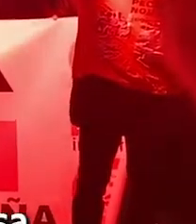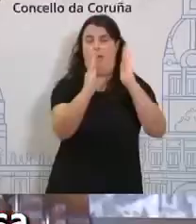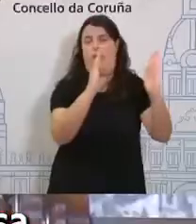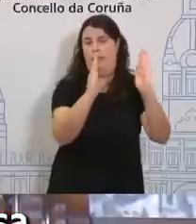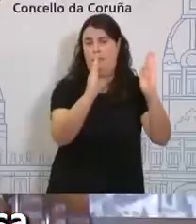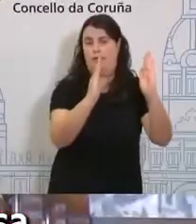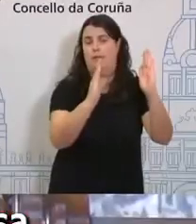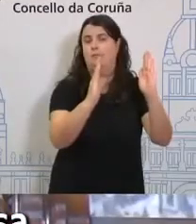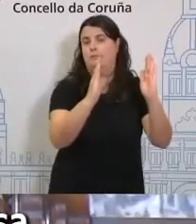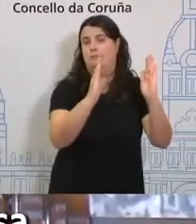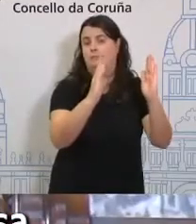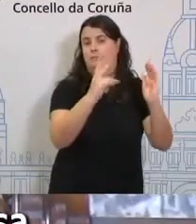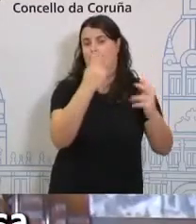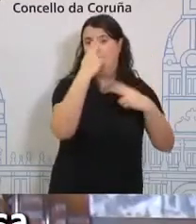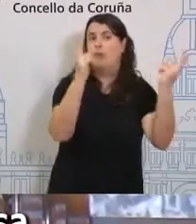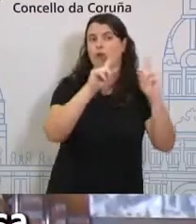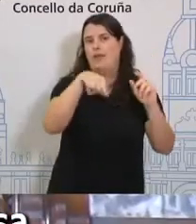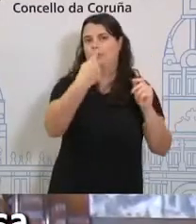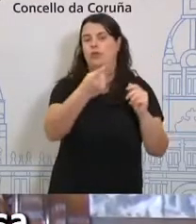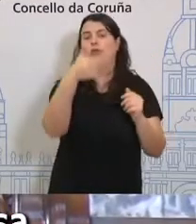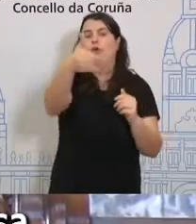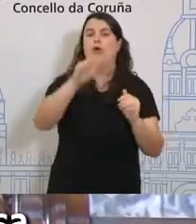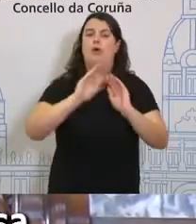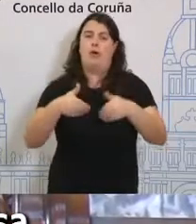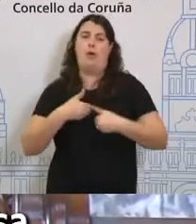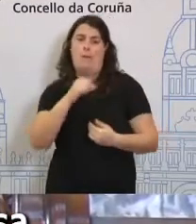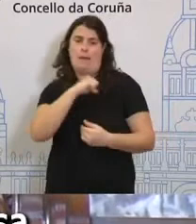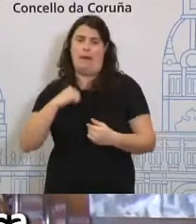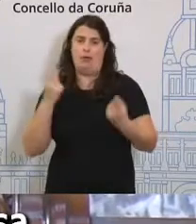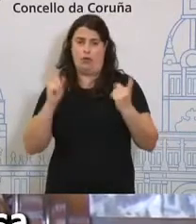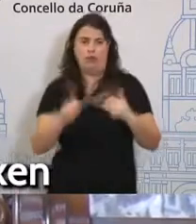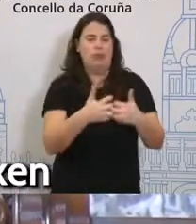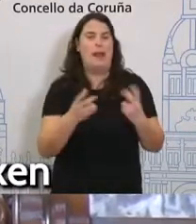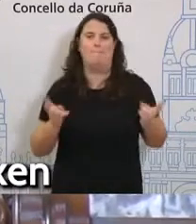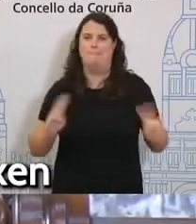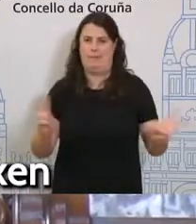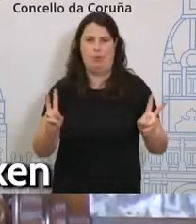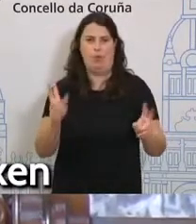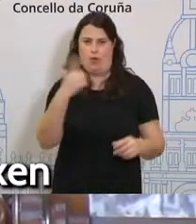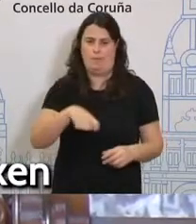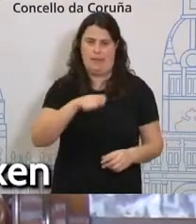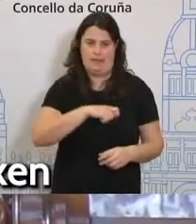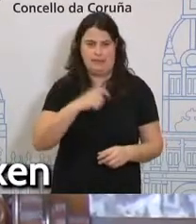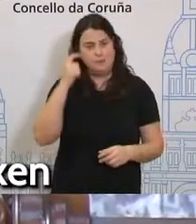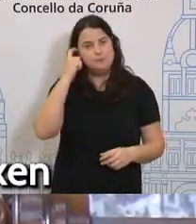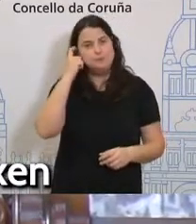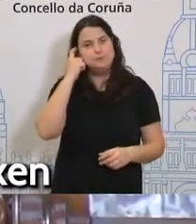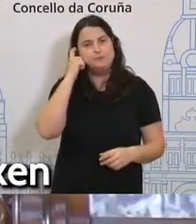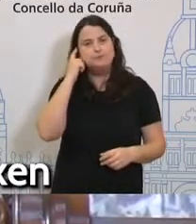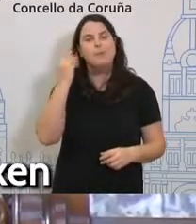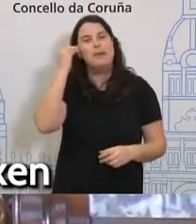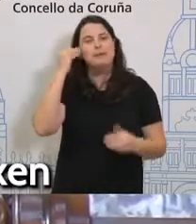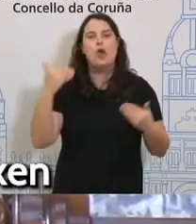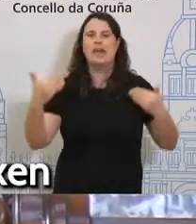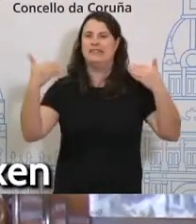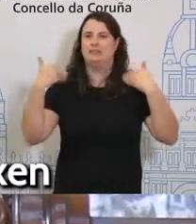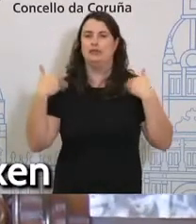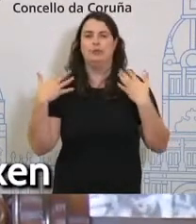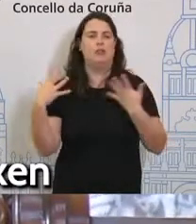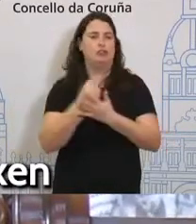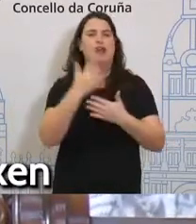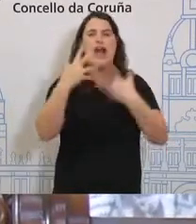marcha. Non se justifica de ningún xeito o que está acontecendo con esta empresa. Pensamos que as responsabilidades atinsen a todos os niveis